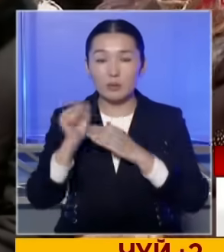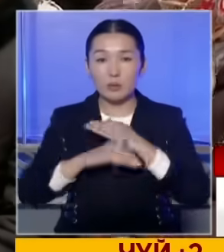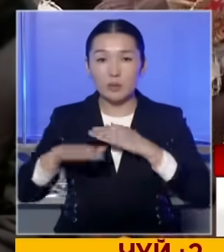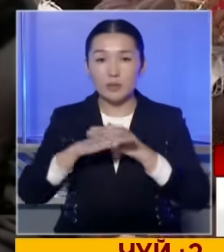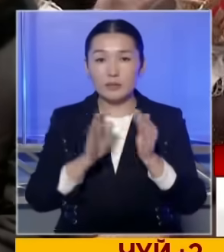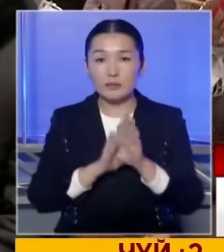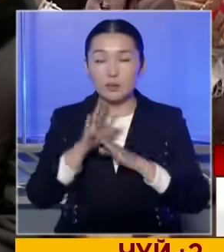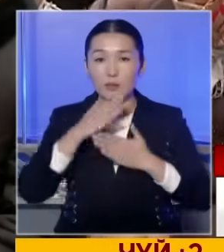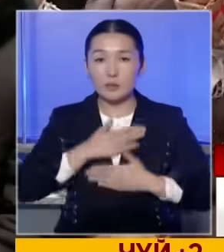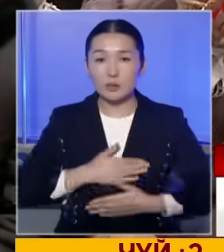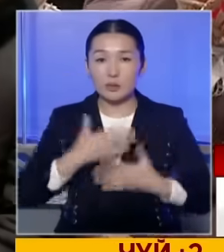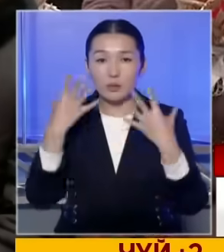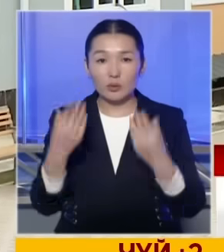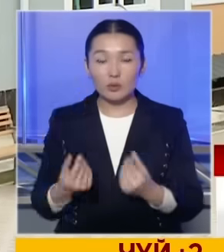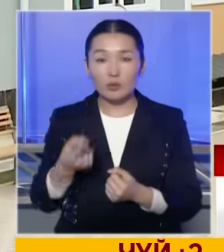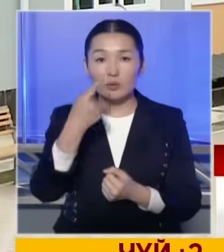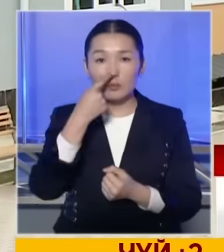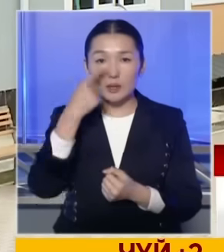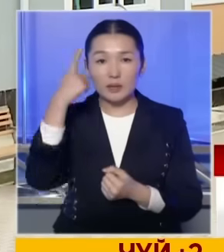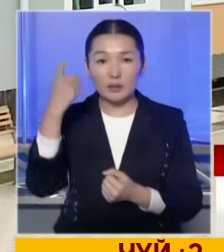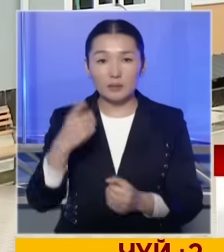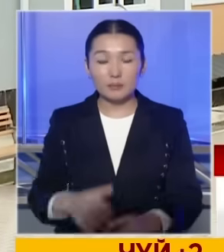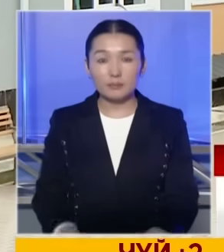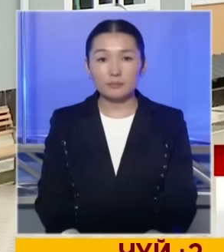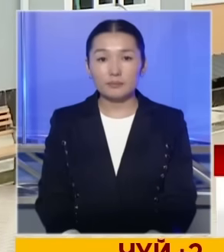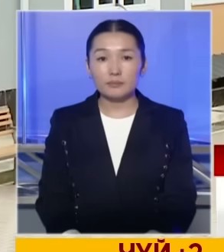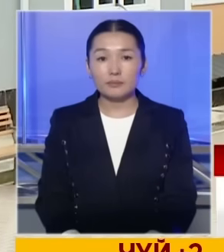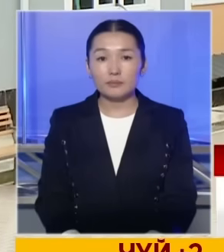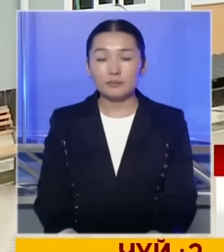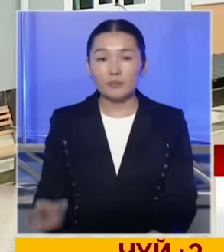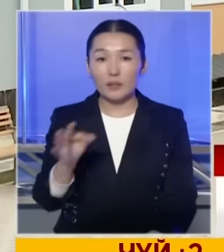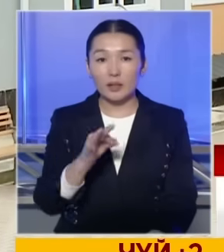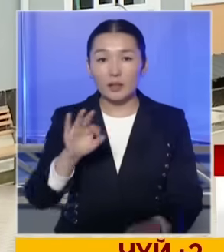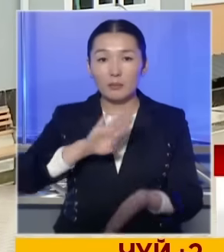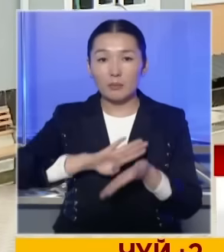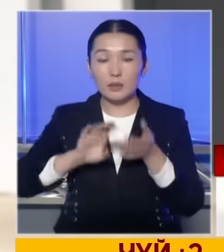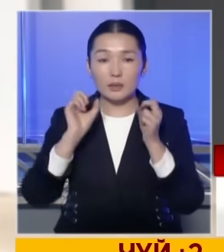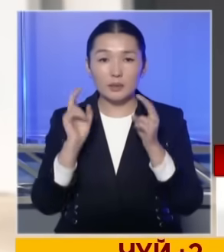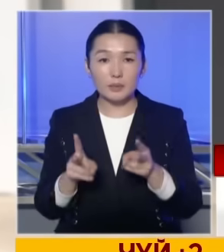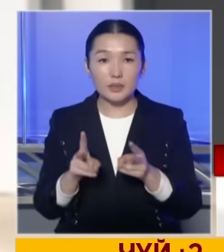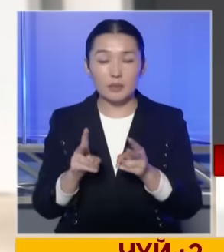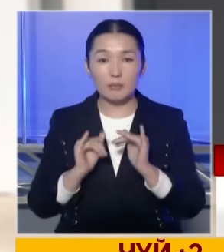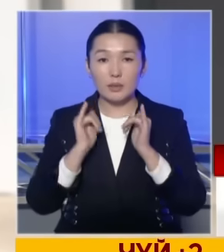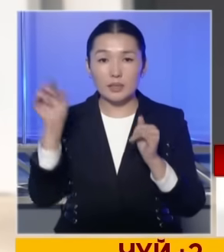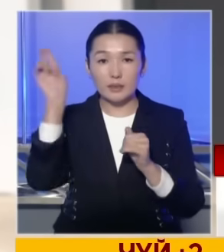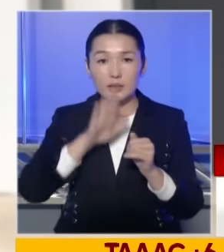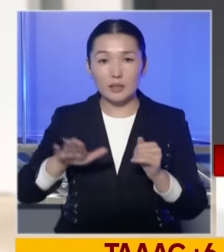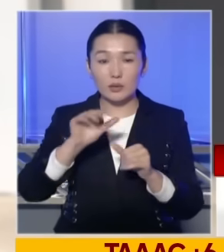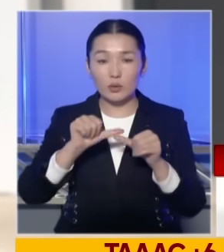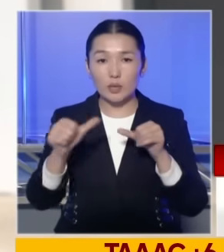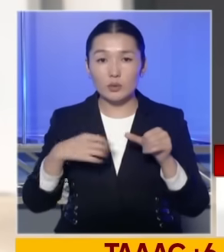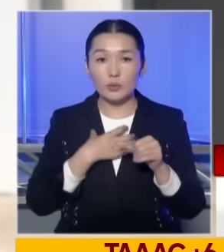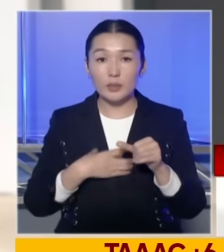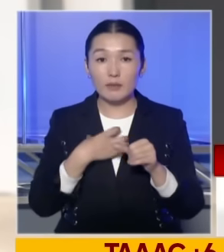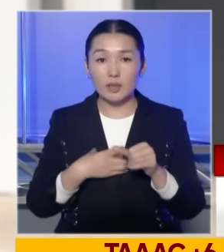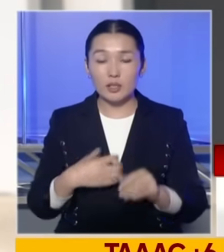тынчтык орной турган күн алыс эмес экенин баса белгилеген. Аймактагы коопсуздук өлкө үчүн өзгөчө маанилүү экенин